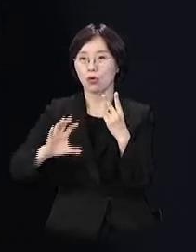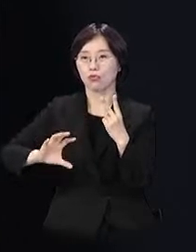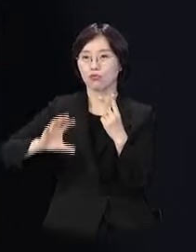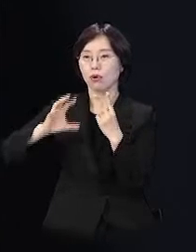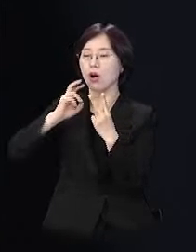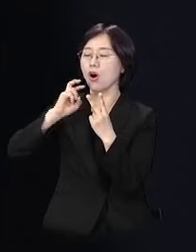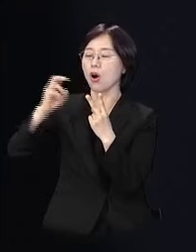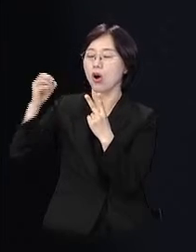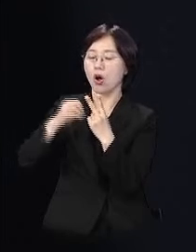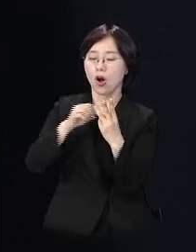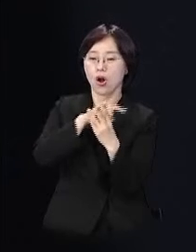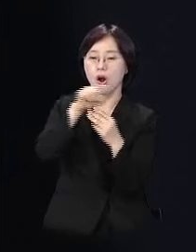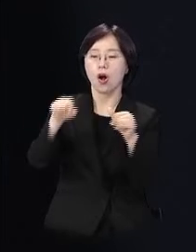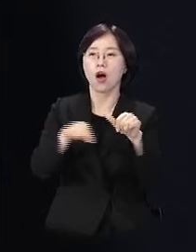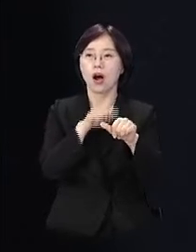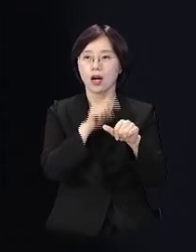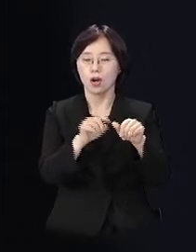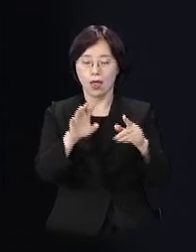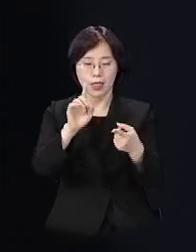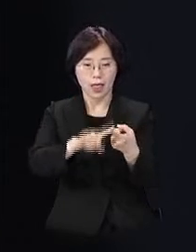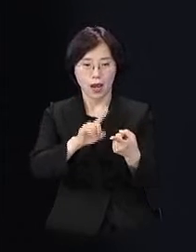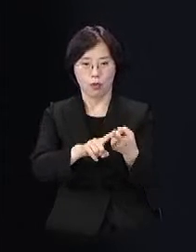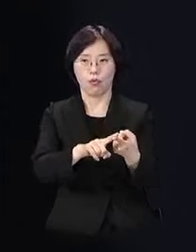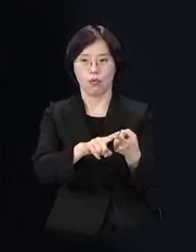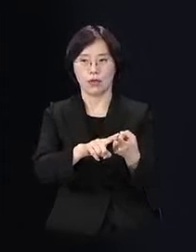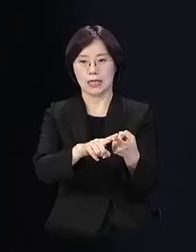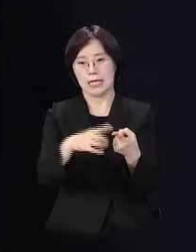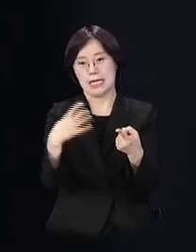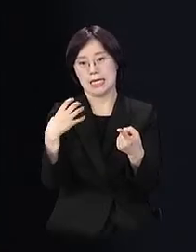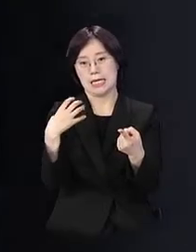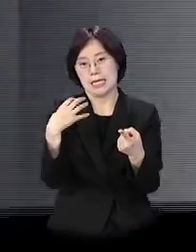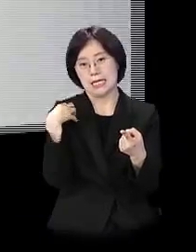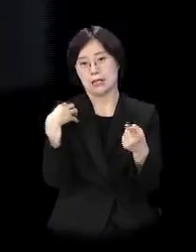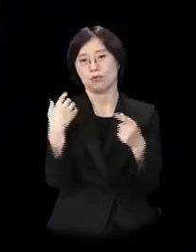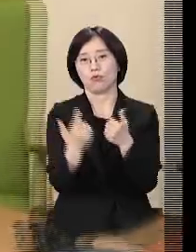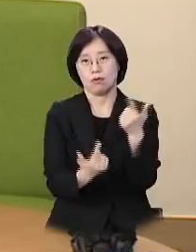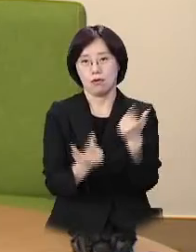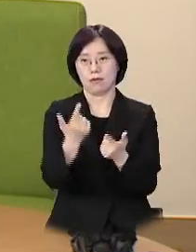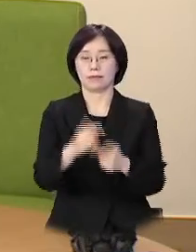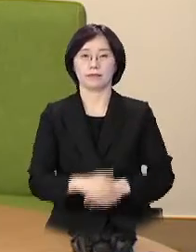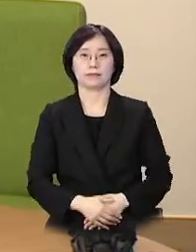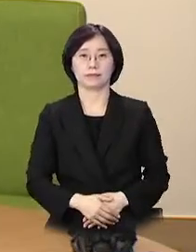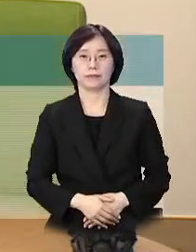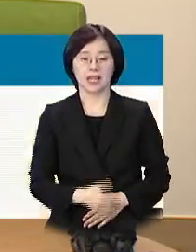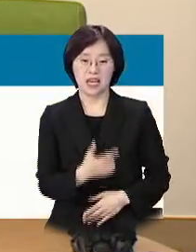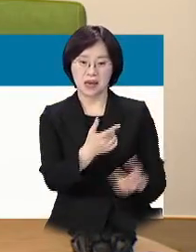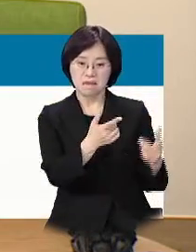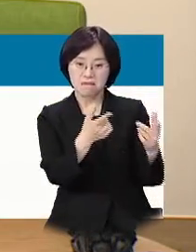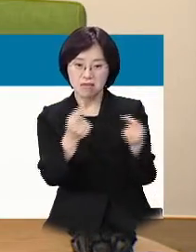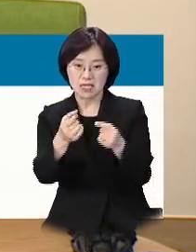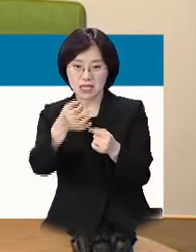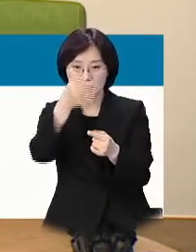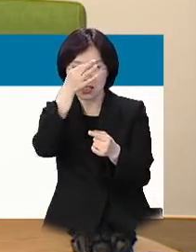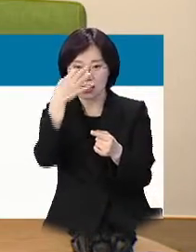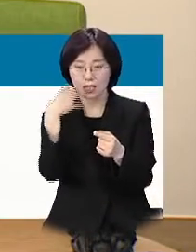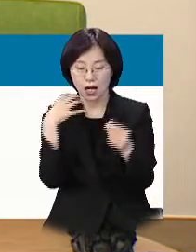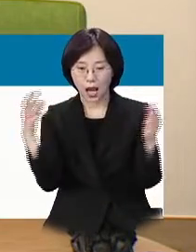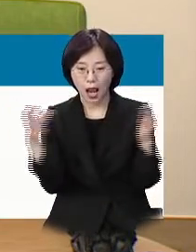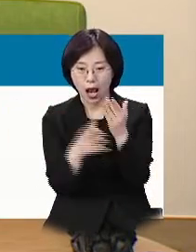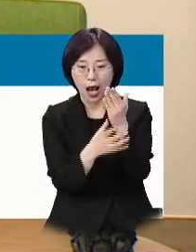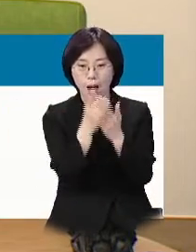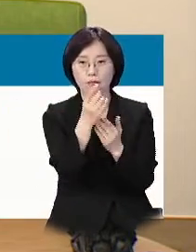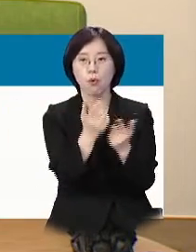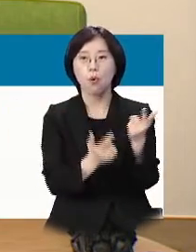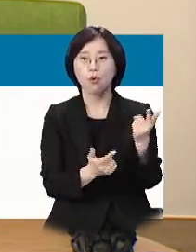진흥원 등 5개 기관은 현행 자로 유지하면서 기능을 조정하기로 했습니다 유서 분야가 는 이제 기능을 통합하고